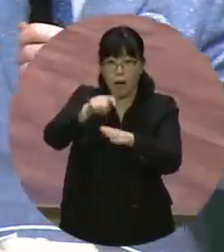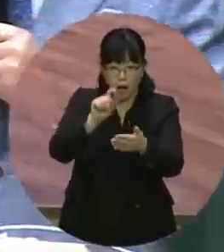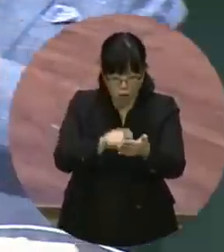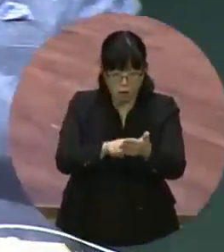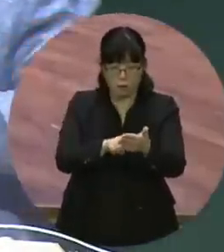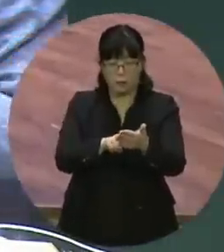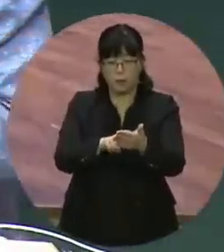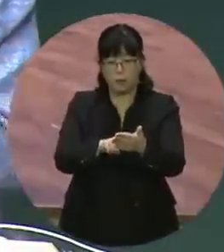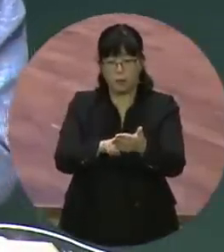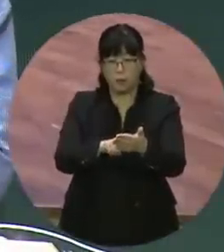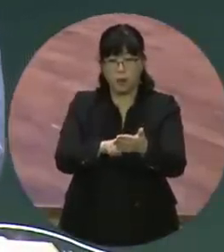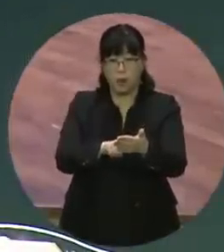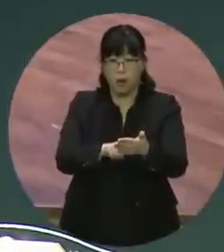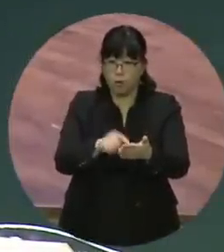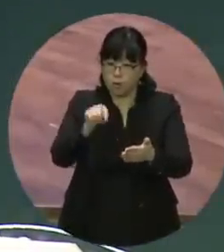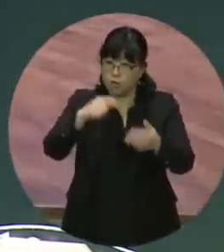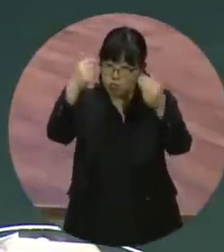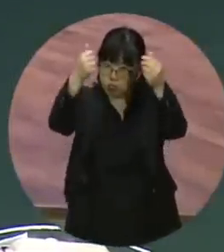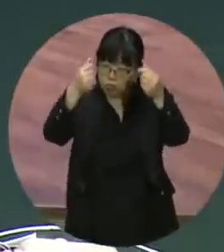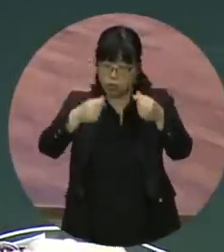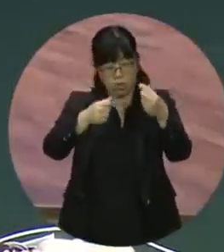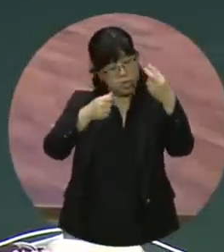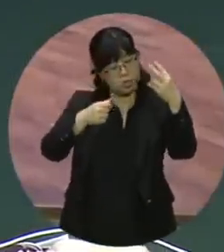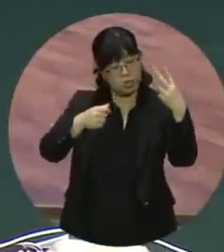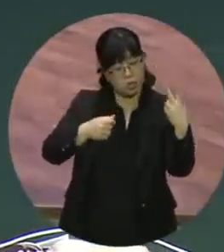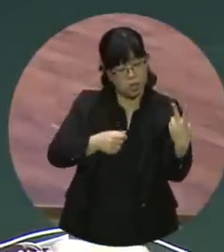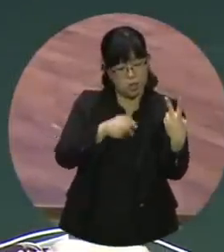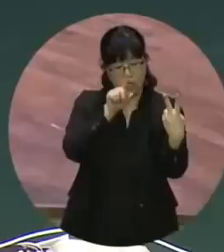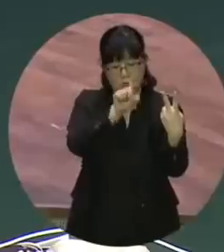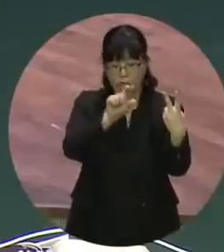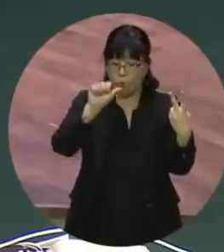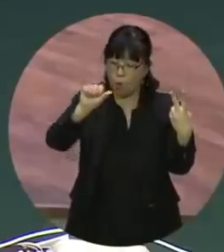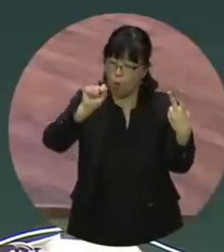오히려 자기를 비워 종행체를 가져 사람의 모양으로 나타나서